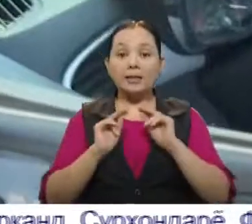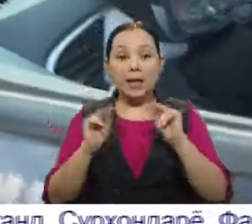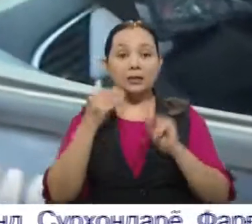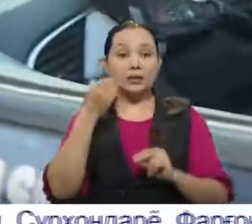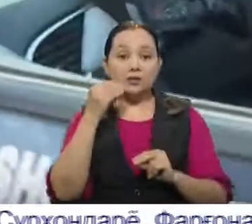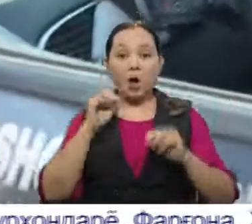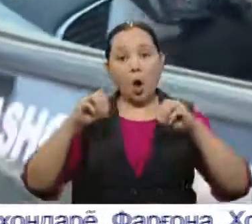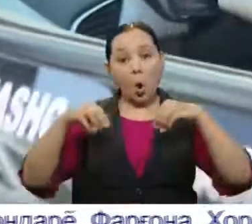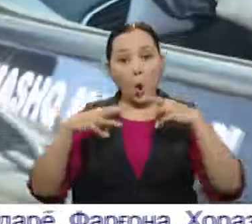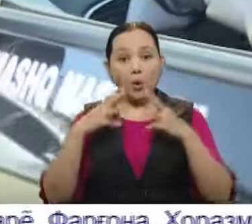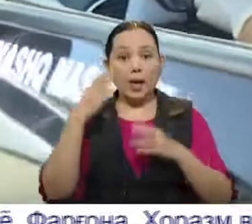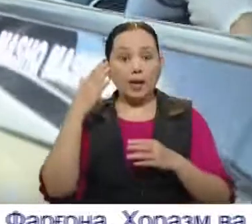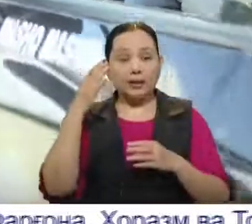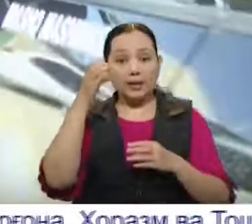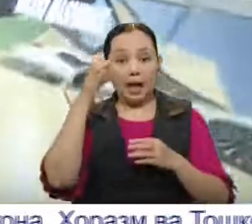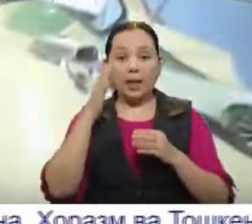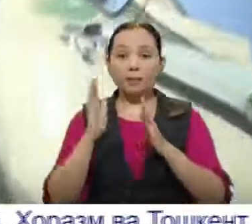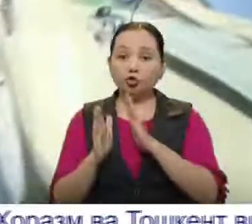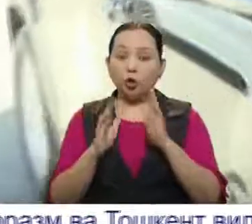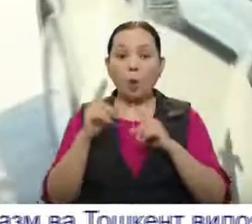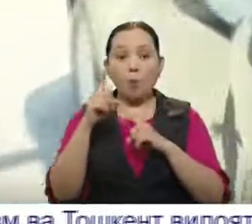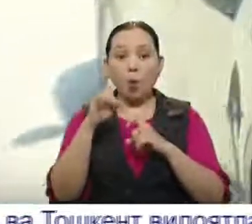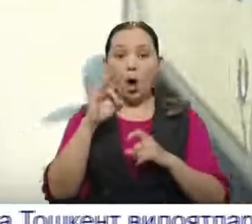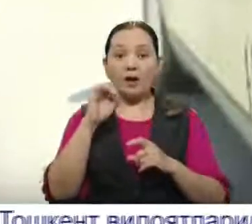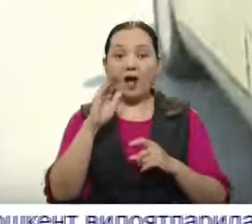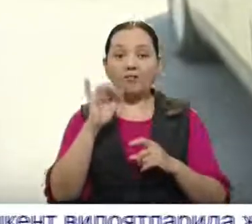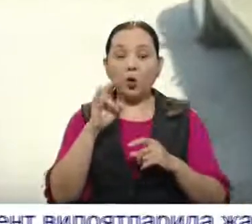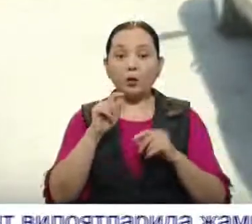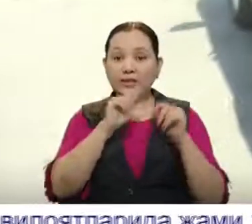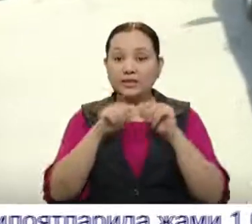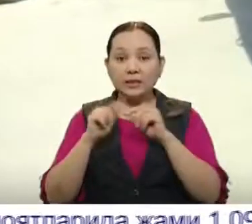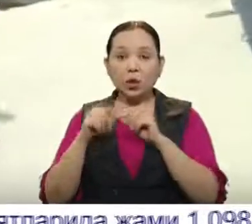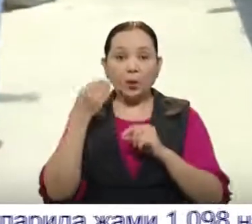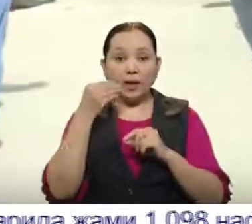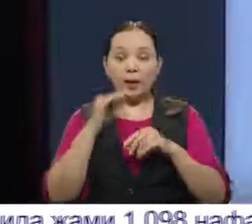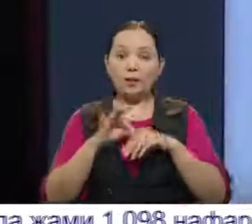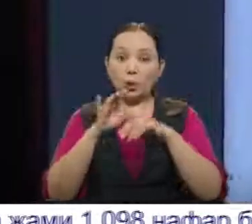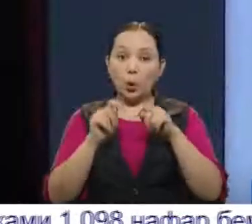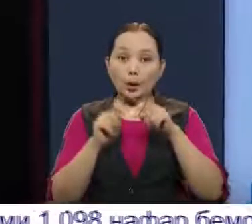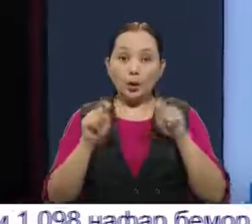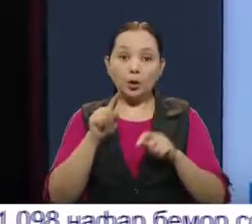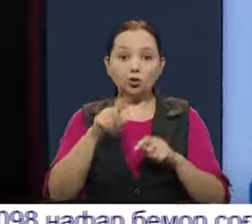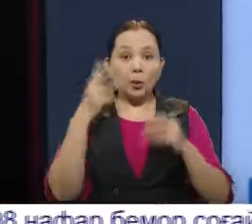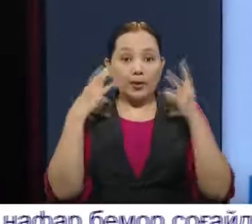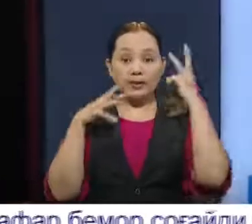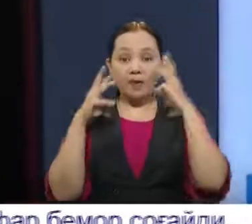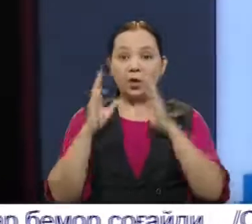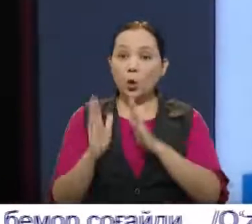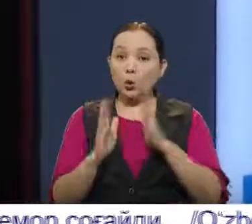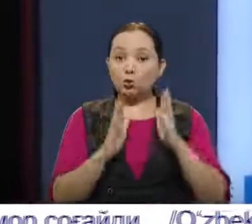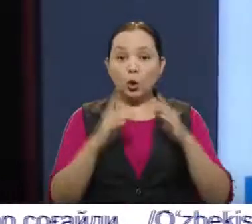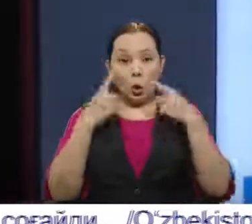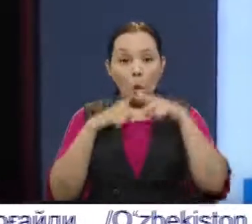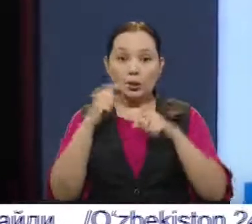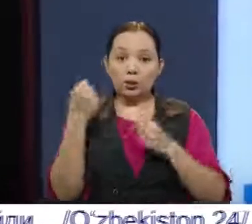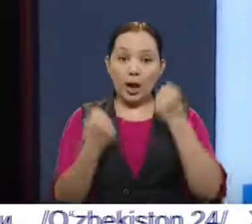sifatli onlayn ta'lim jarayoni Buxoro Ravon avtomaktabida sinov tariqasida yo'lga qo'yildi. Ushbu zamonaviy usul bo'lajak